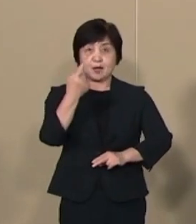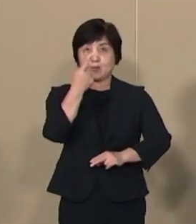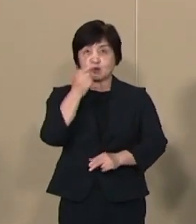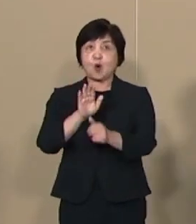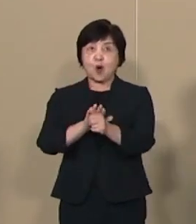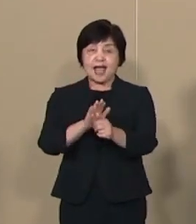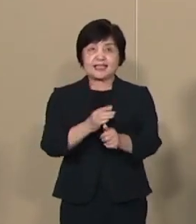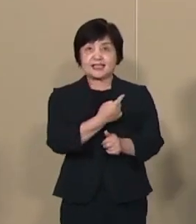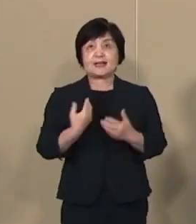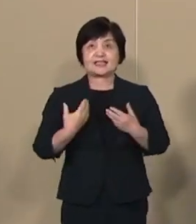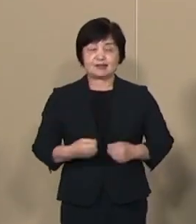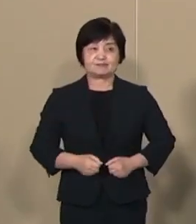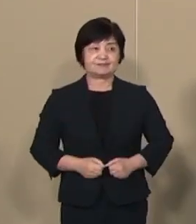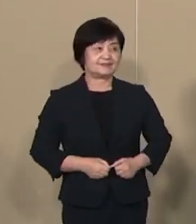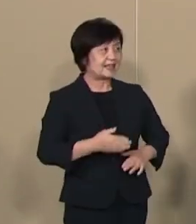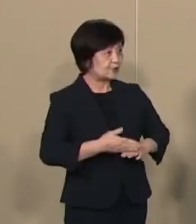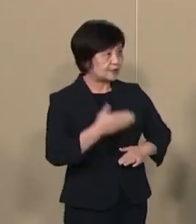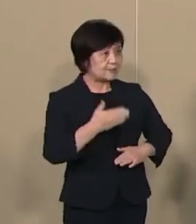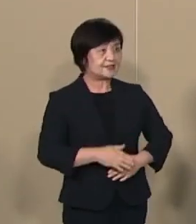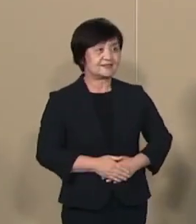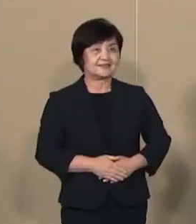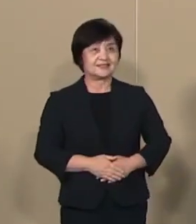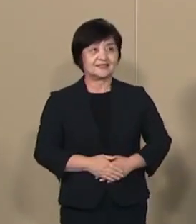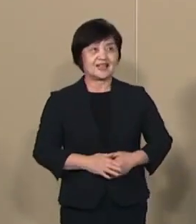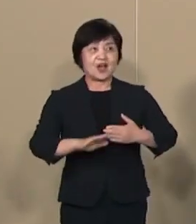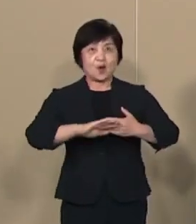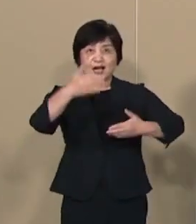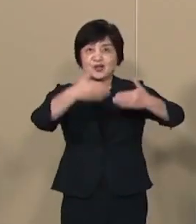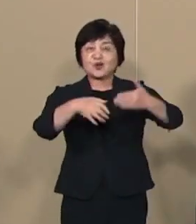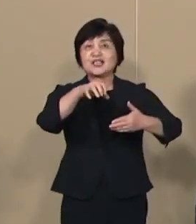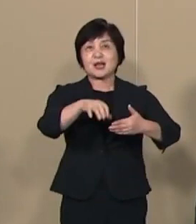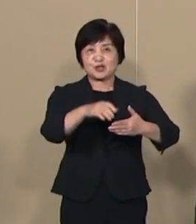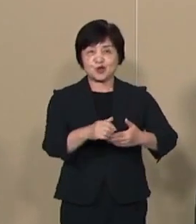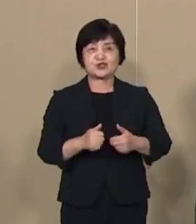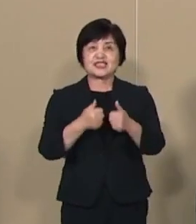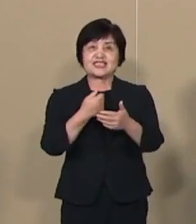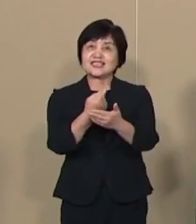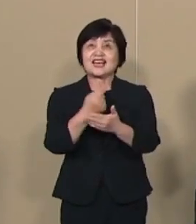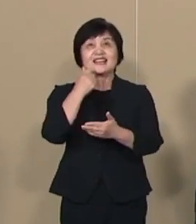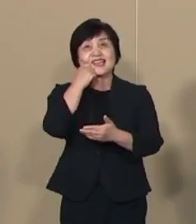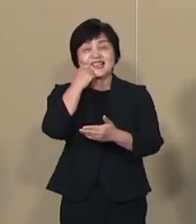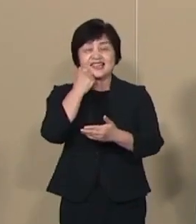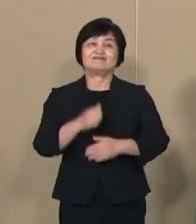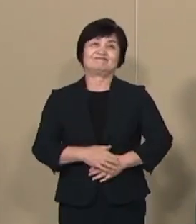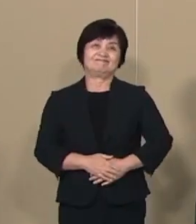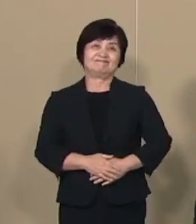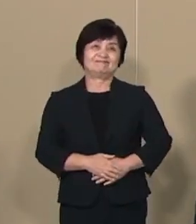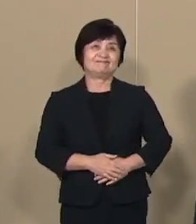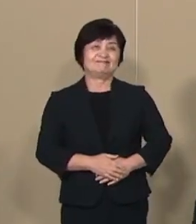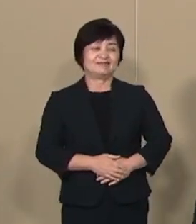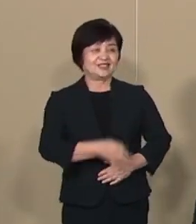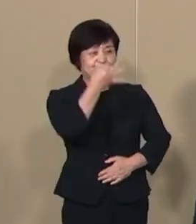応援に参りましたございますそのせいで他のテレビ局でなくなりましたすせんそうな中露グットはしてしまいましそうなんです